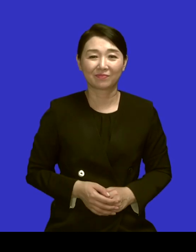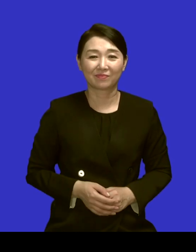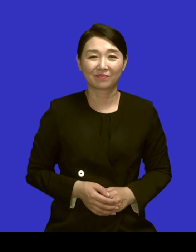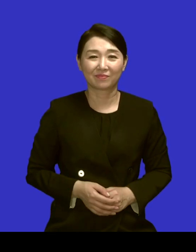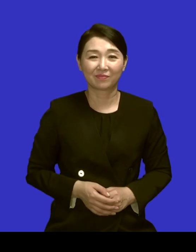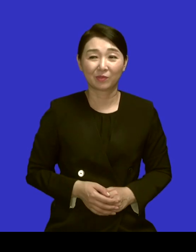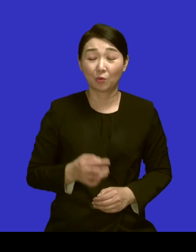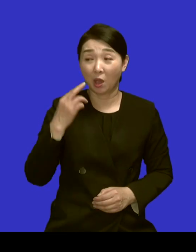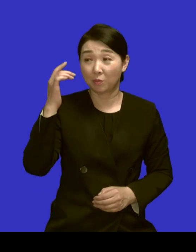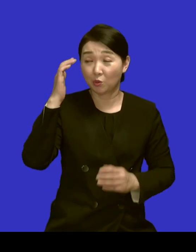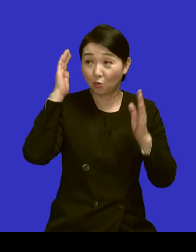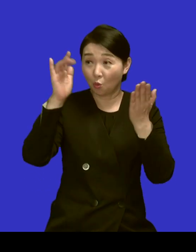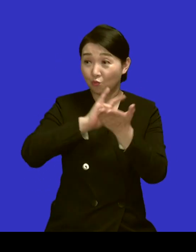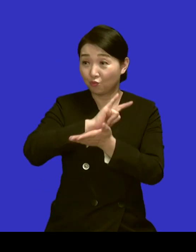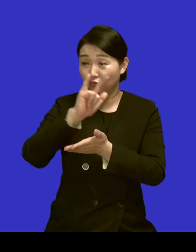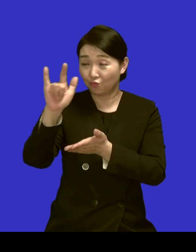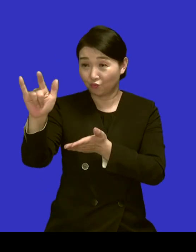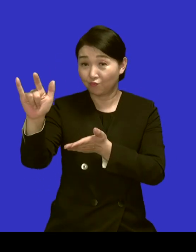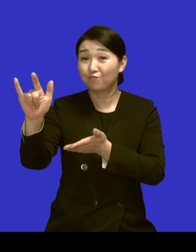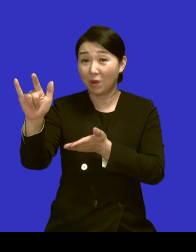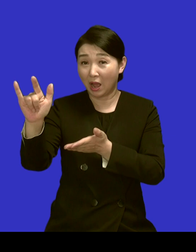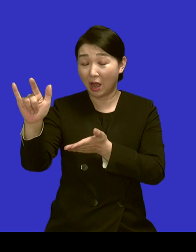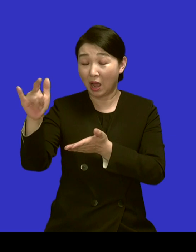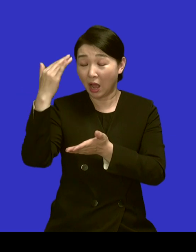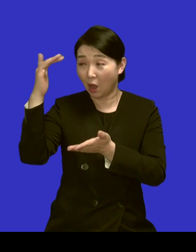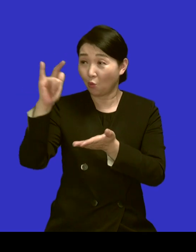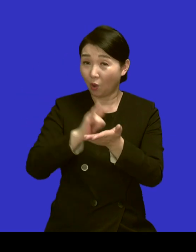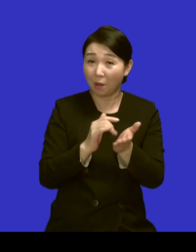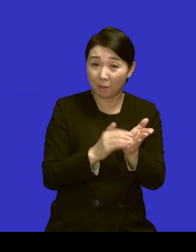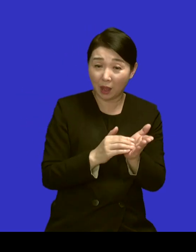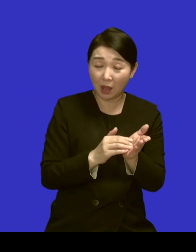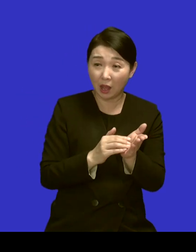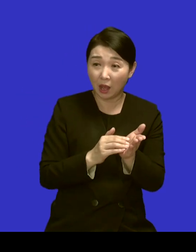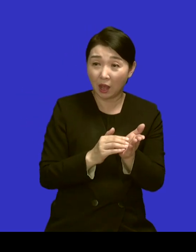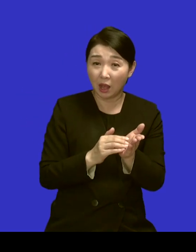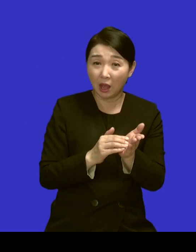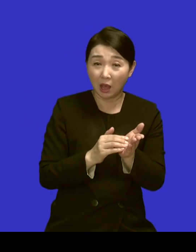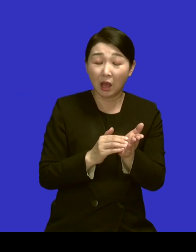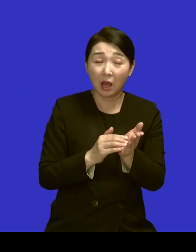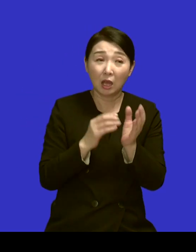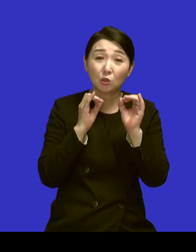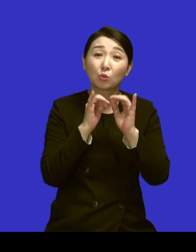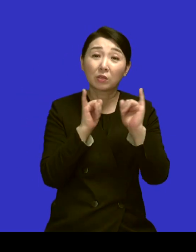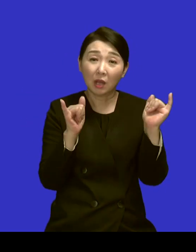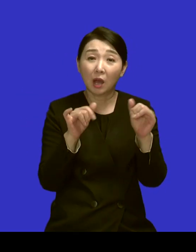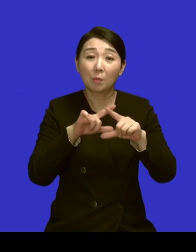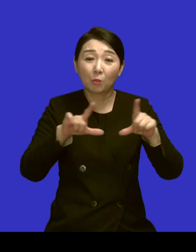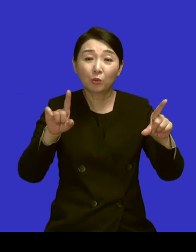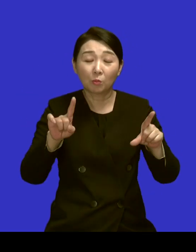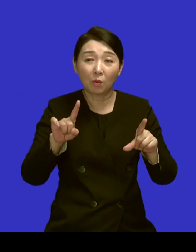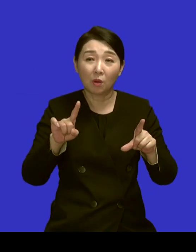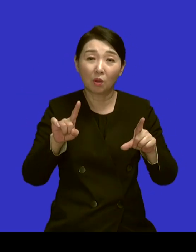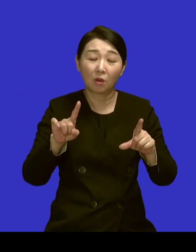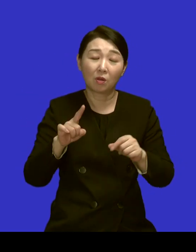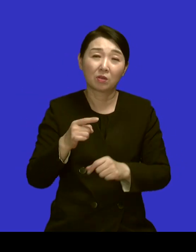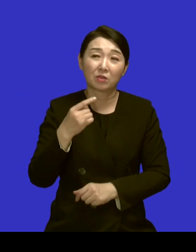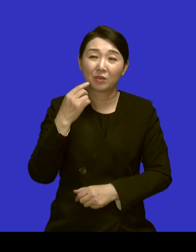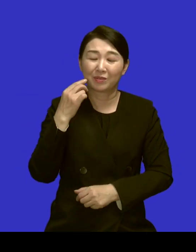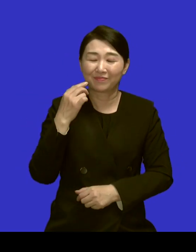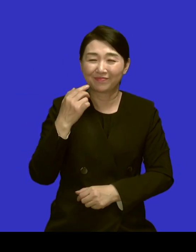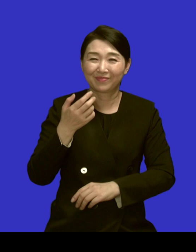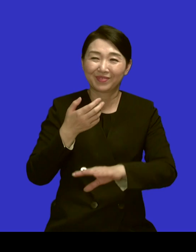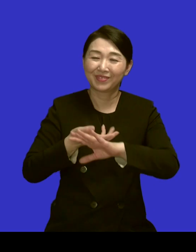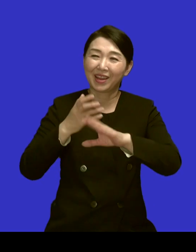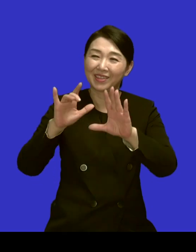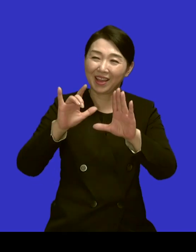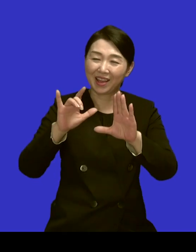유학까지 마치고 오면 유학하는 전도사들의 어쩌면 그냥 일반적인 루트는 네. 이제 이런 유학파라는 타이틀을